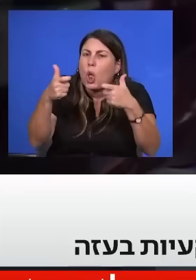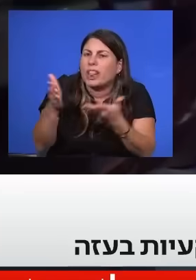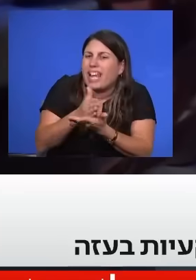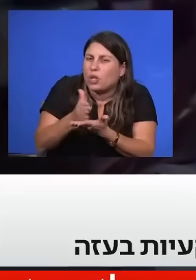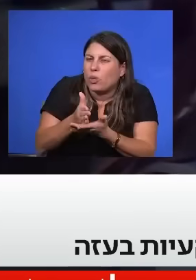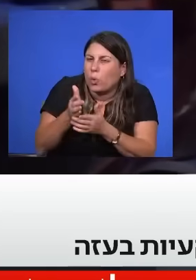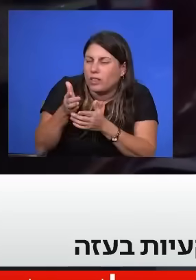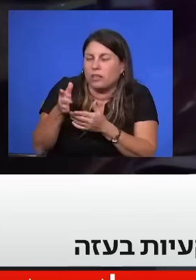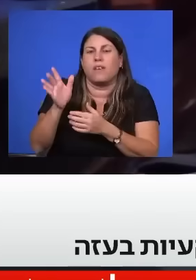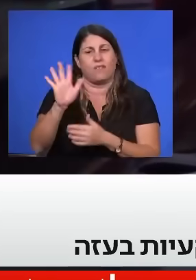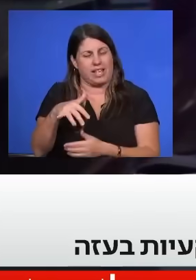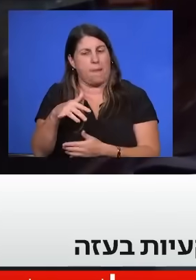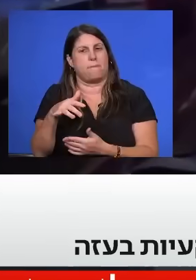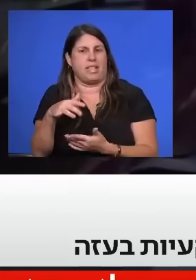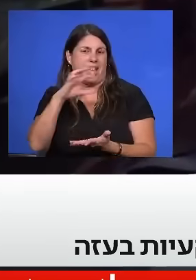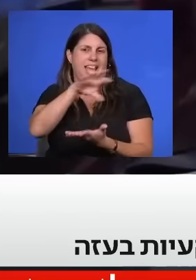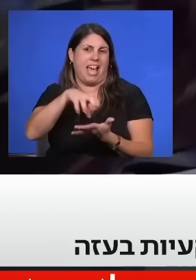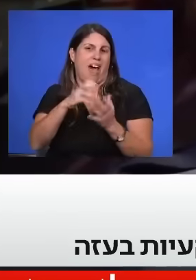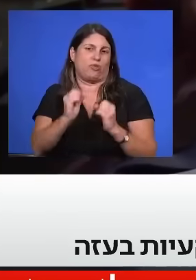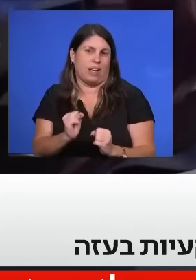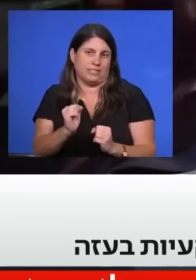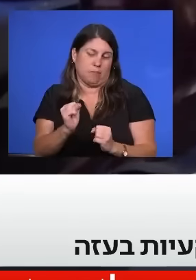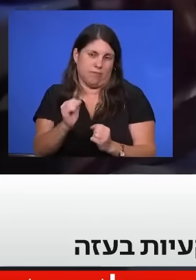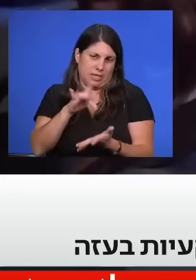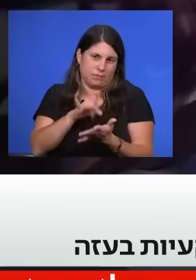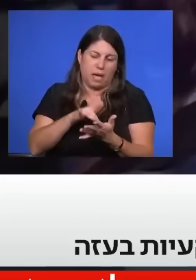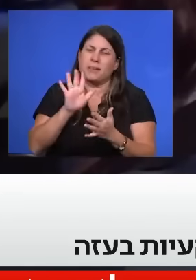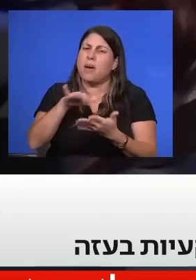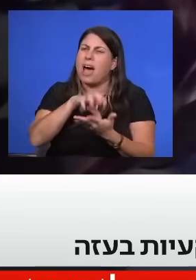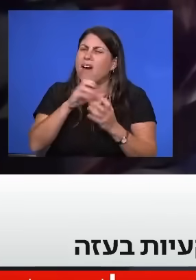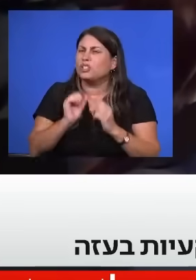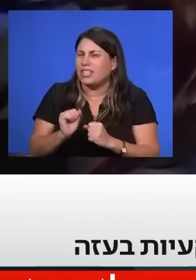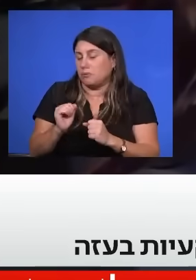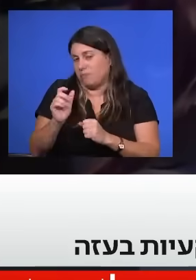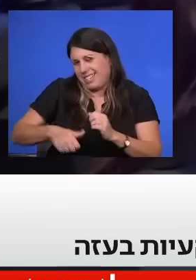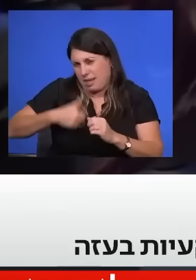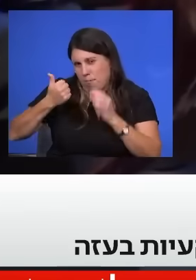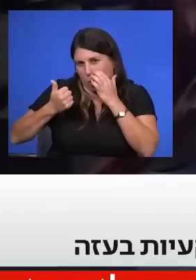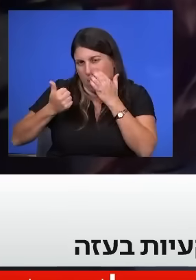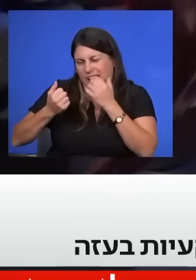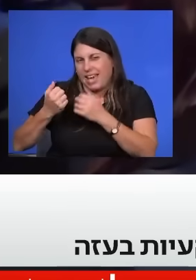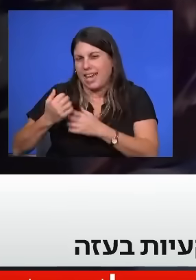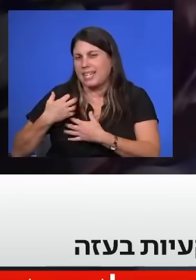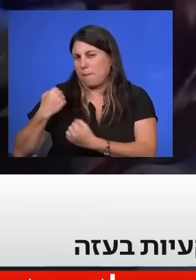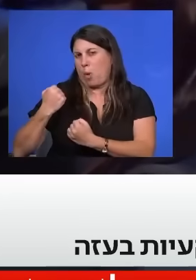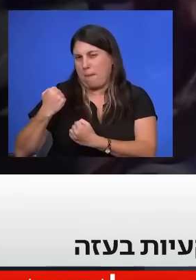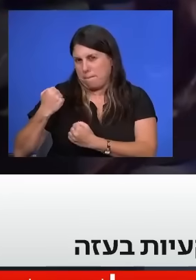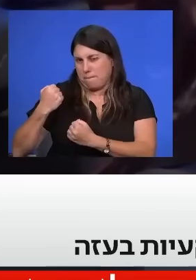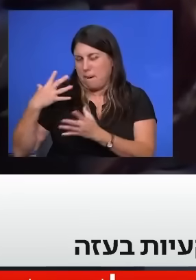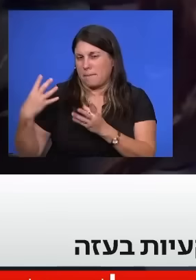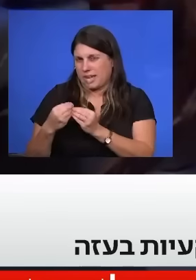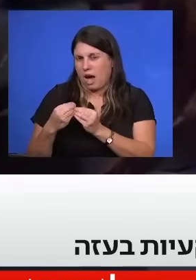פה, שהרבש"צים הם הגיבורים של המערכה הזאת ביחד עם כיתות הכוננות, ואנחנו הקב"טים. אבל